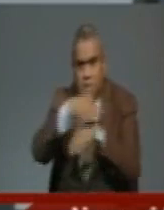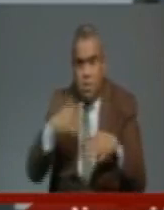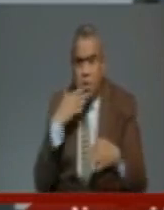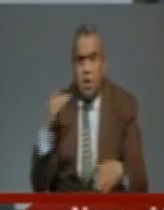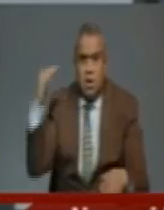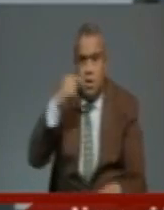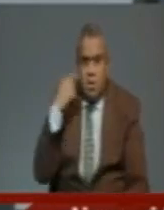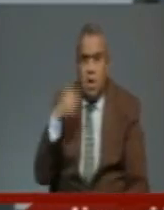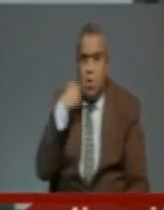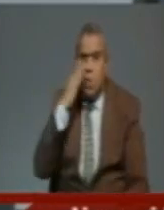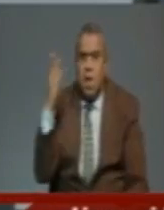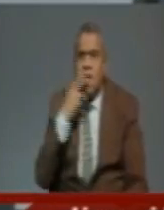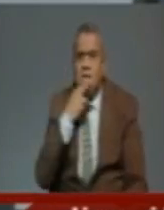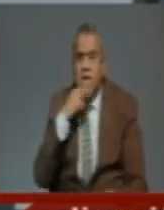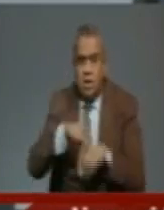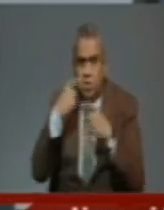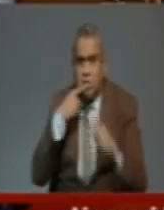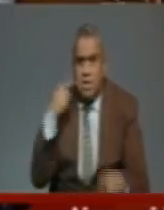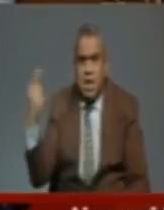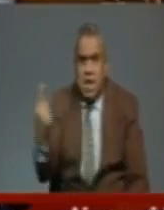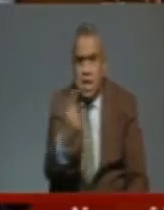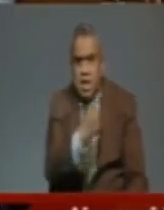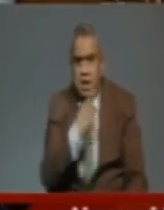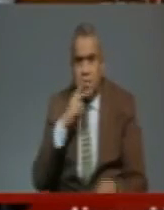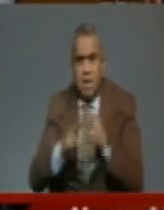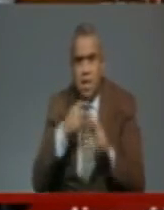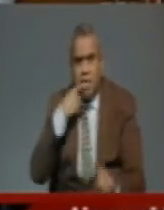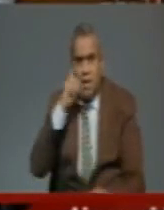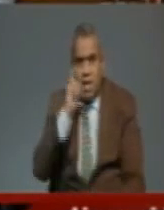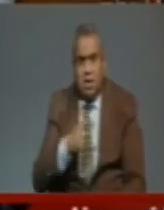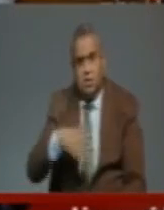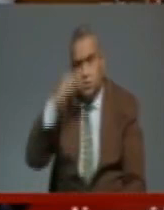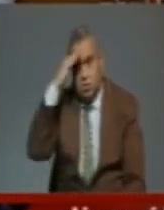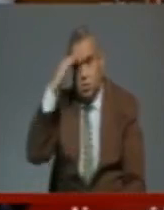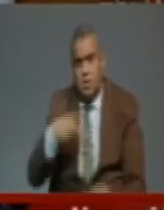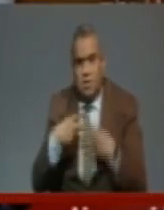الواحات والدائري الإقليمي. أي أوامر يا فندم؟ شكرا.